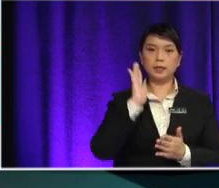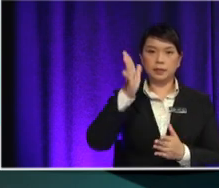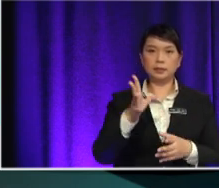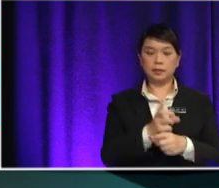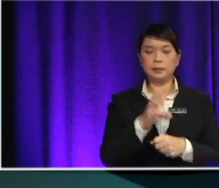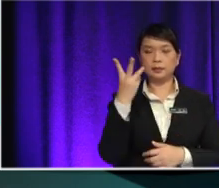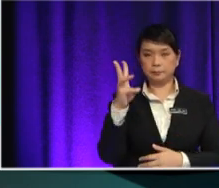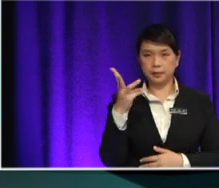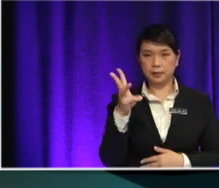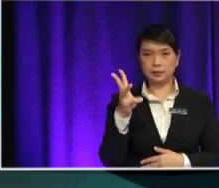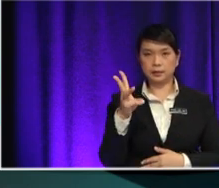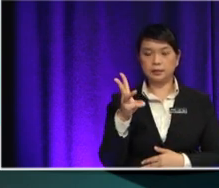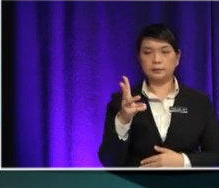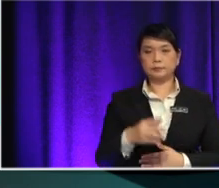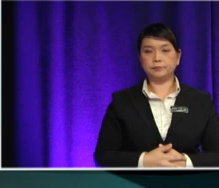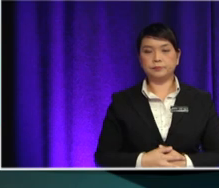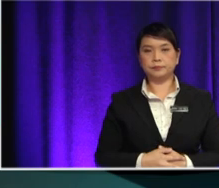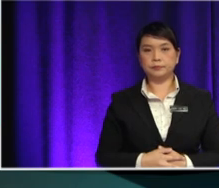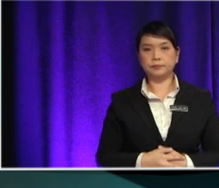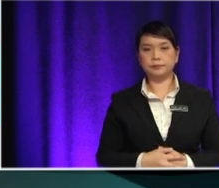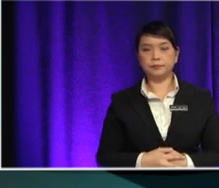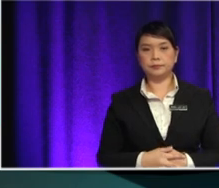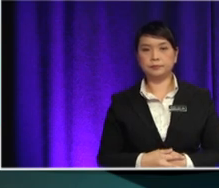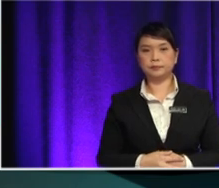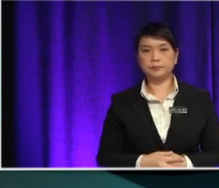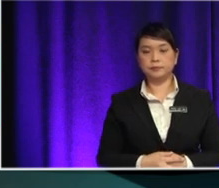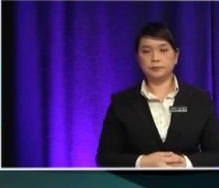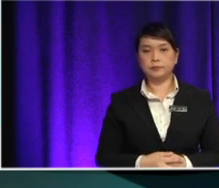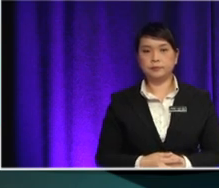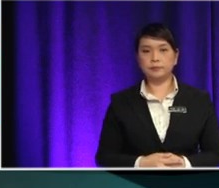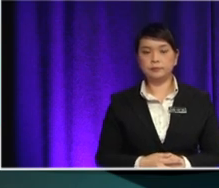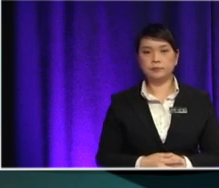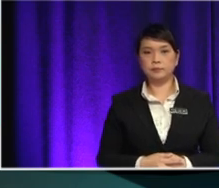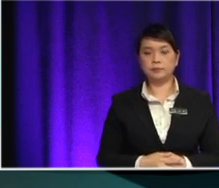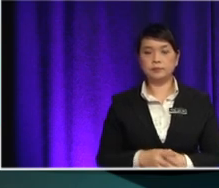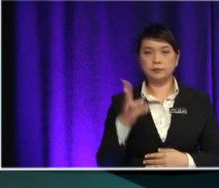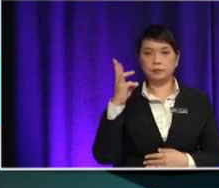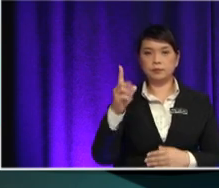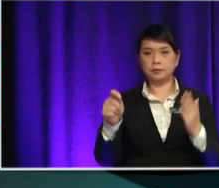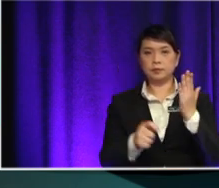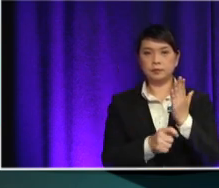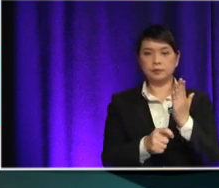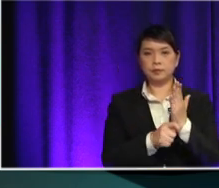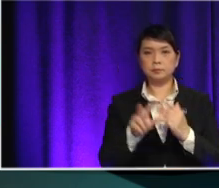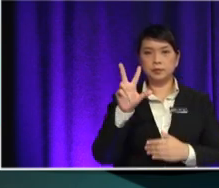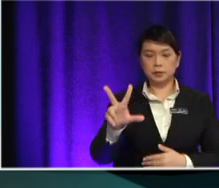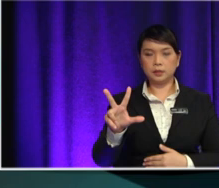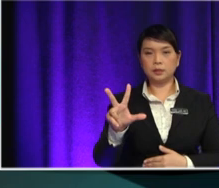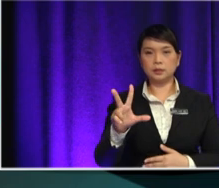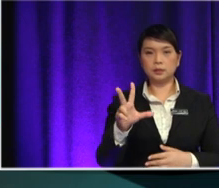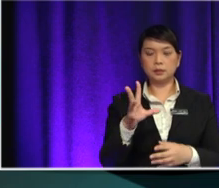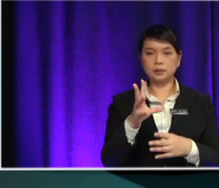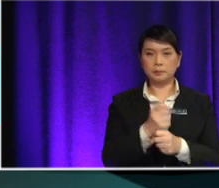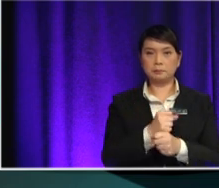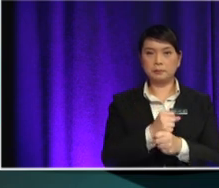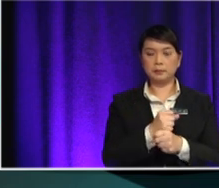Dapat 16. Ya, dan akhir sekali, bukan akhirlah, kita ada dua lagi kelas. Okey, 16 kita akan tambah dengan 3. Dan